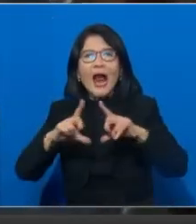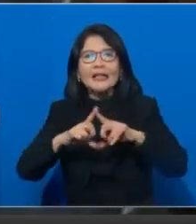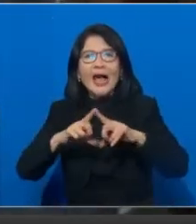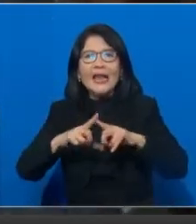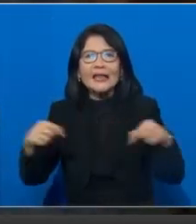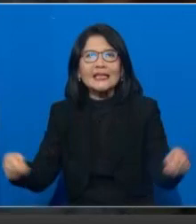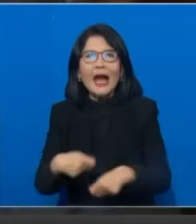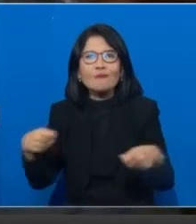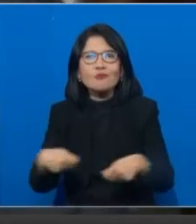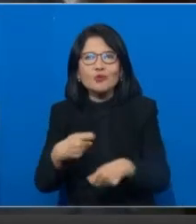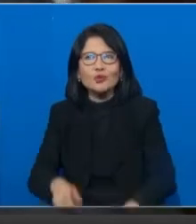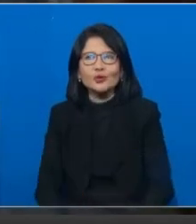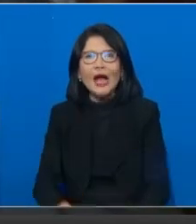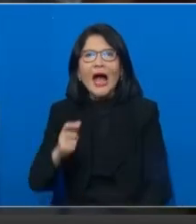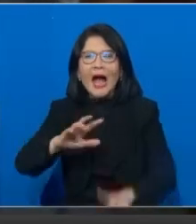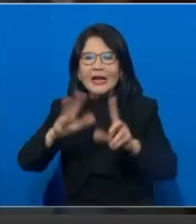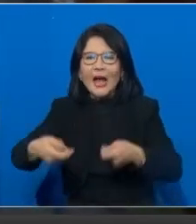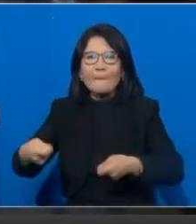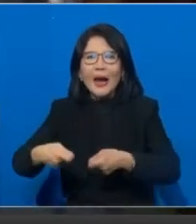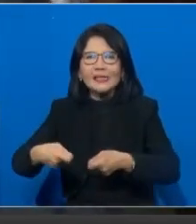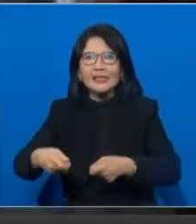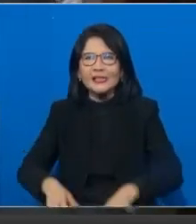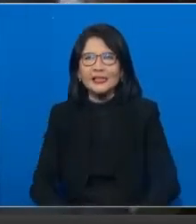rumah tangga. Ada panci, ada